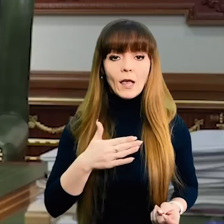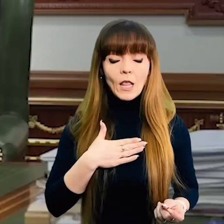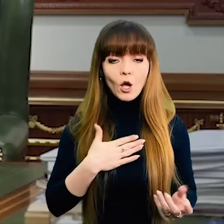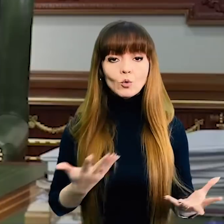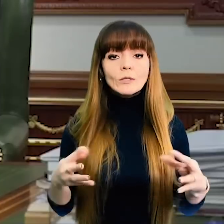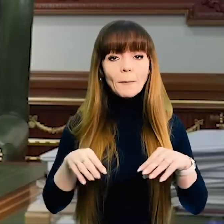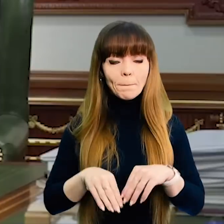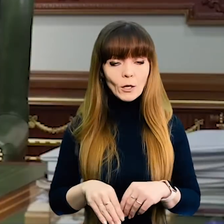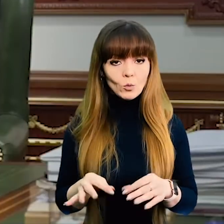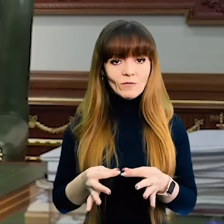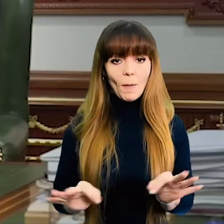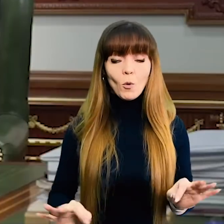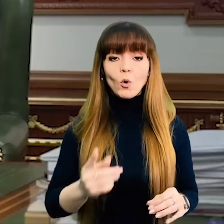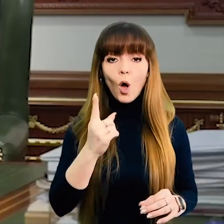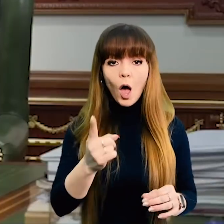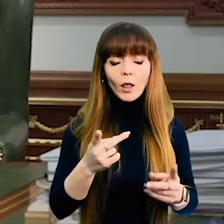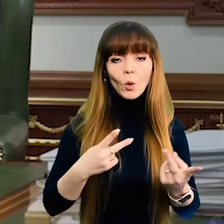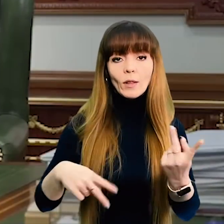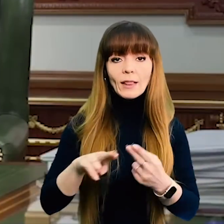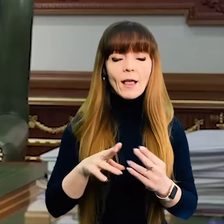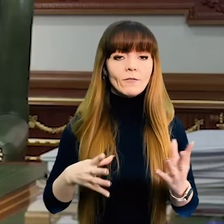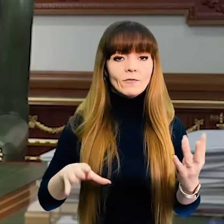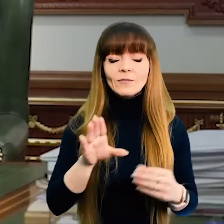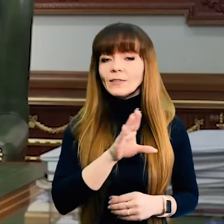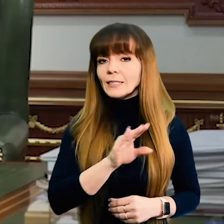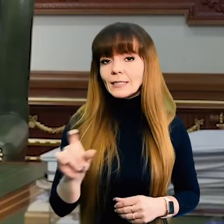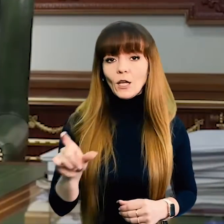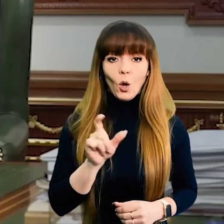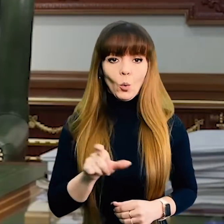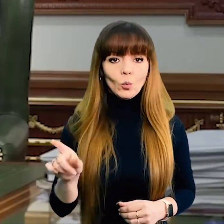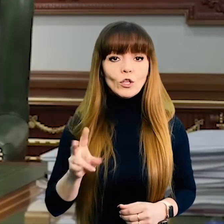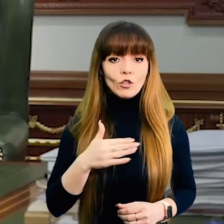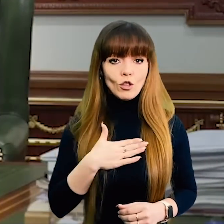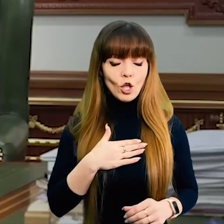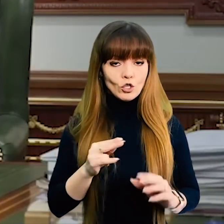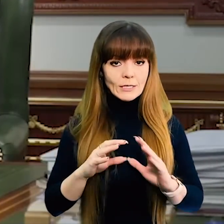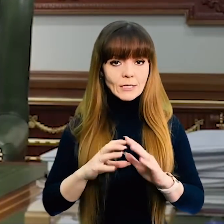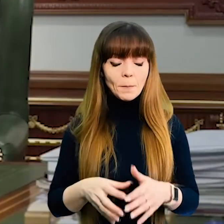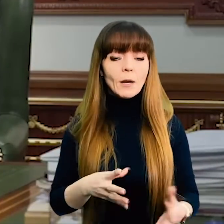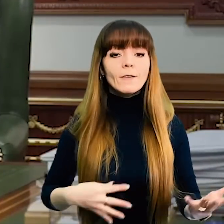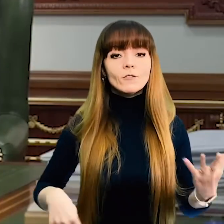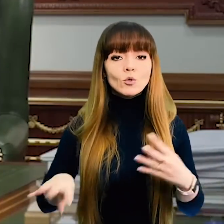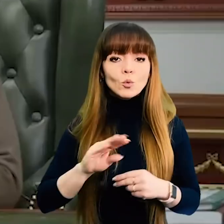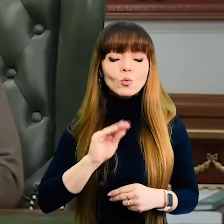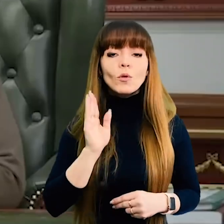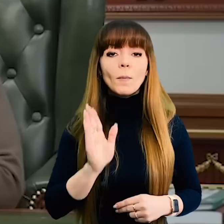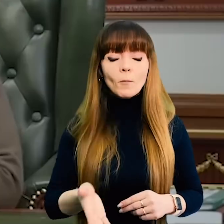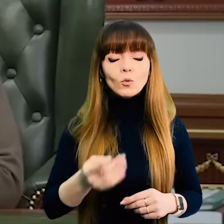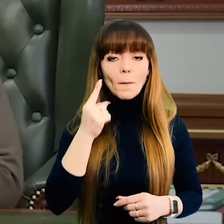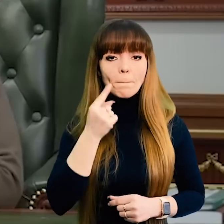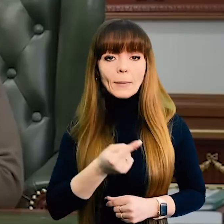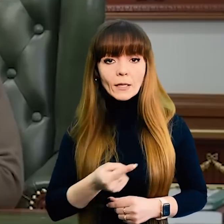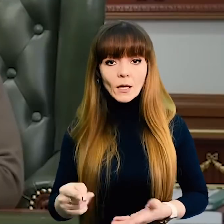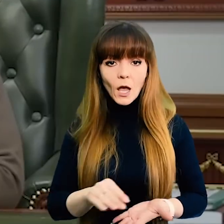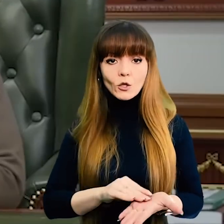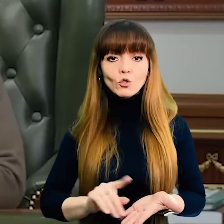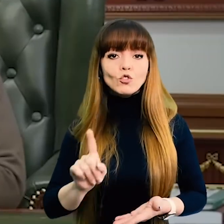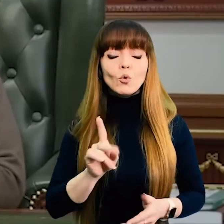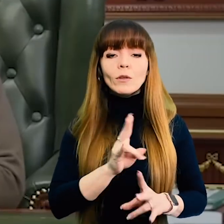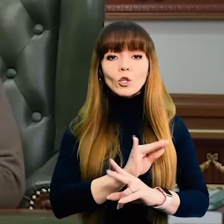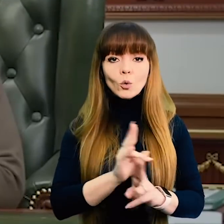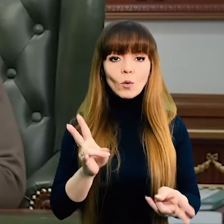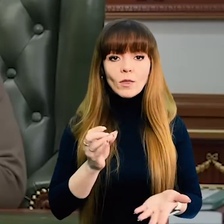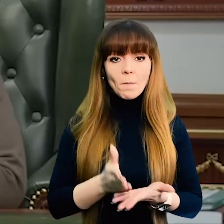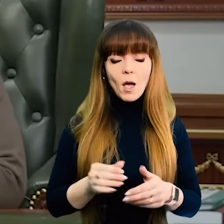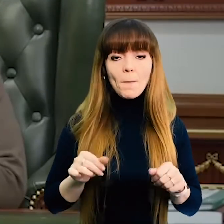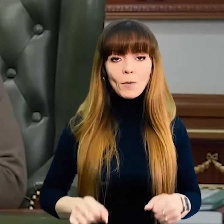боремось за нашу спільну свободу, одну для всіх. Для всіх людей на нашій землі. Всюди буду підкреслювати,